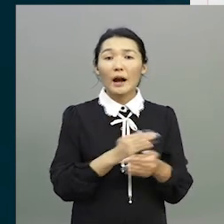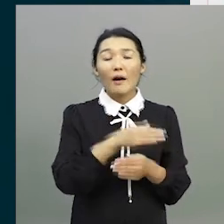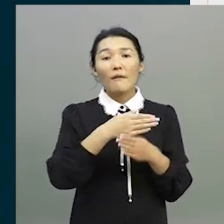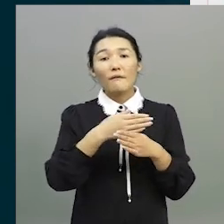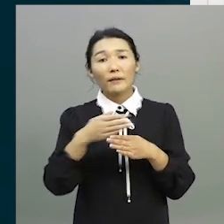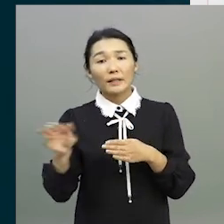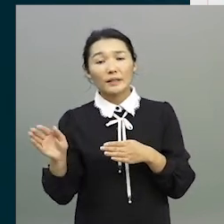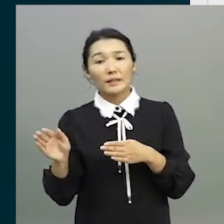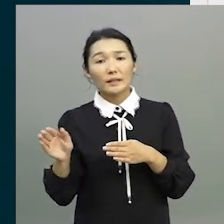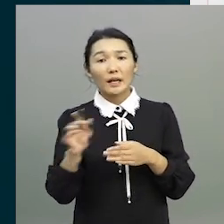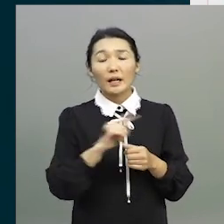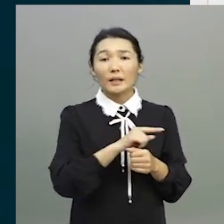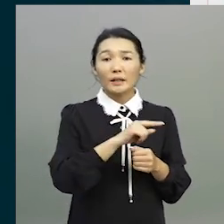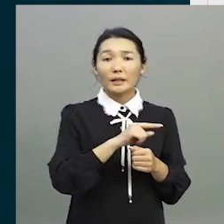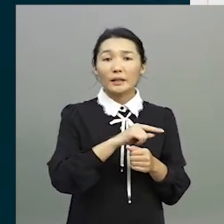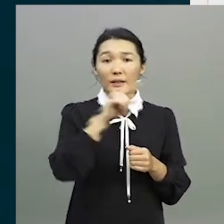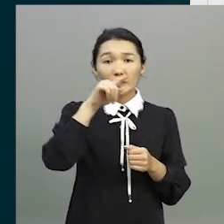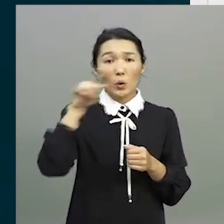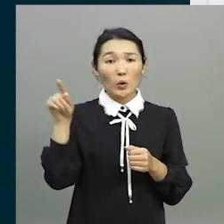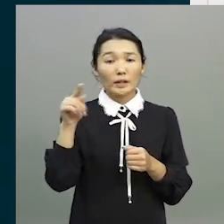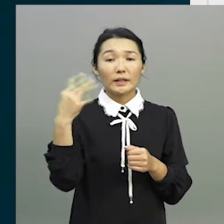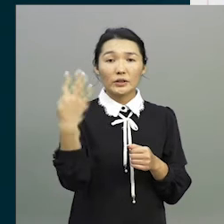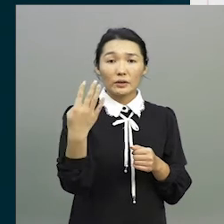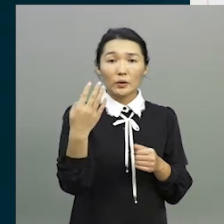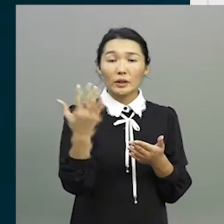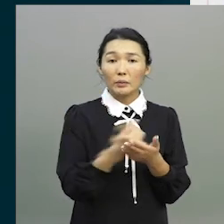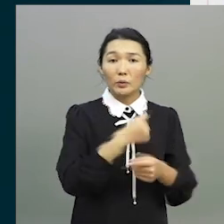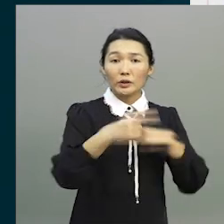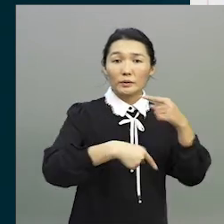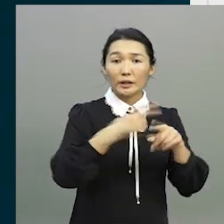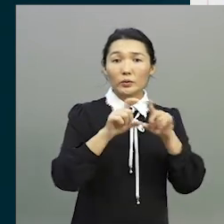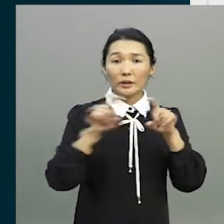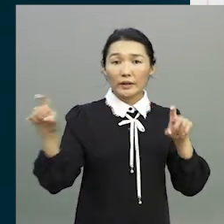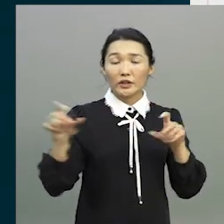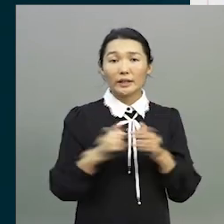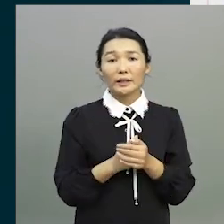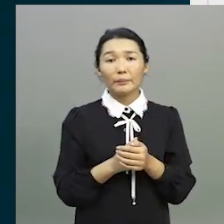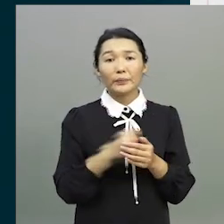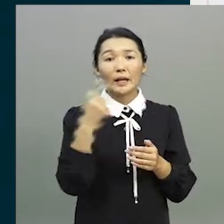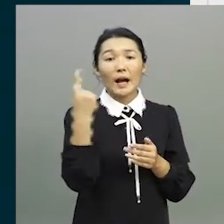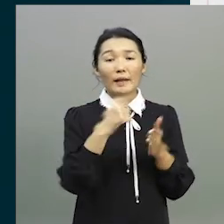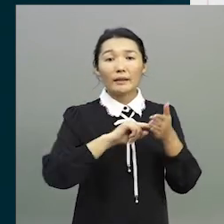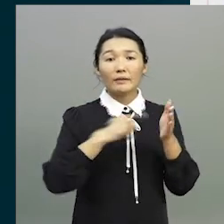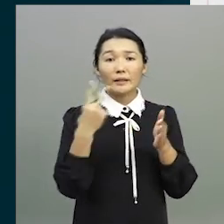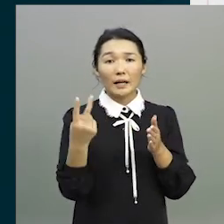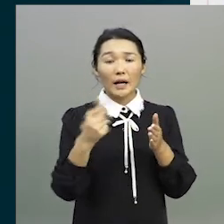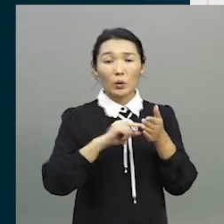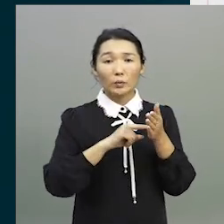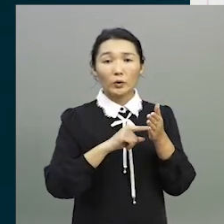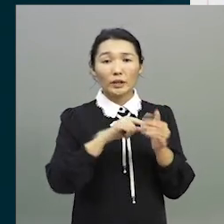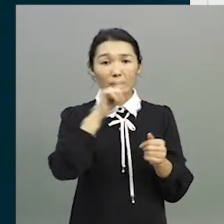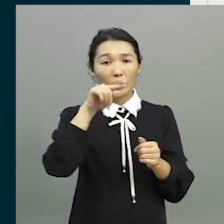корня множитель 1 4 то получим следующее выражение 1 2 умноженное на корень квадратный